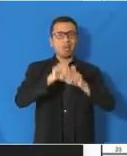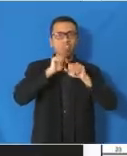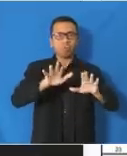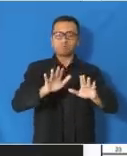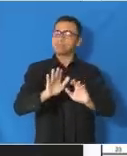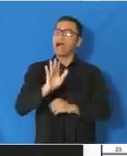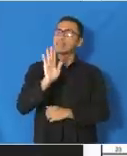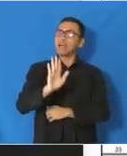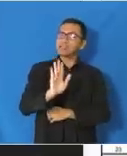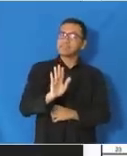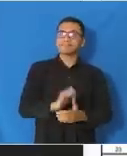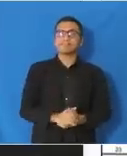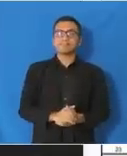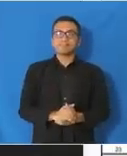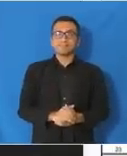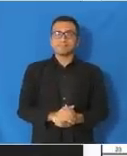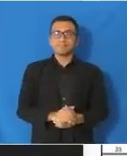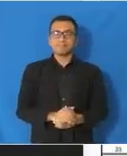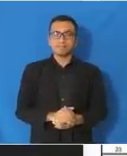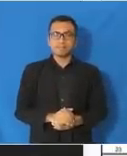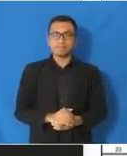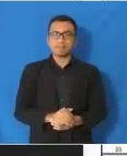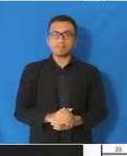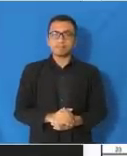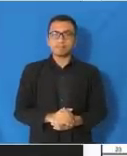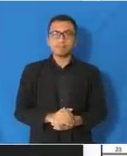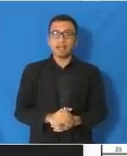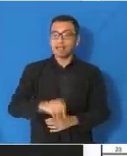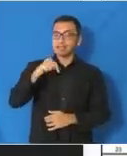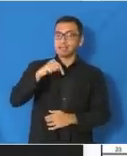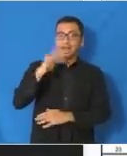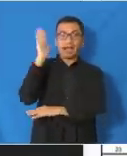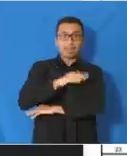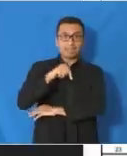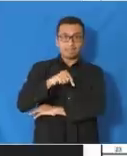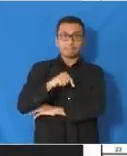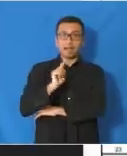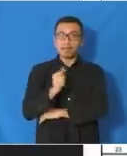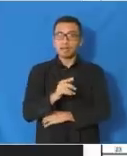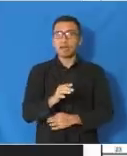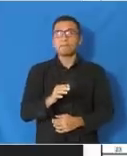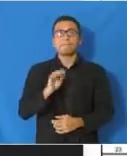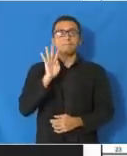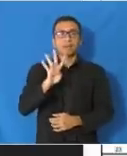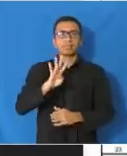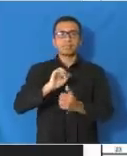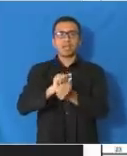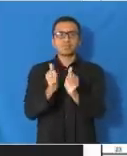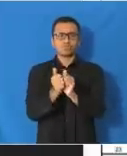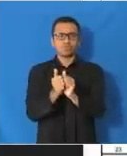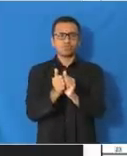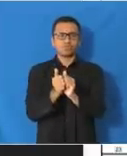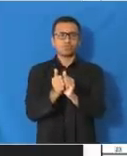kemudian secara akumulasi juga bahwa sampai dengan hari ini sudah ada empat lagi penambahan kasus yang